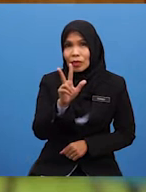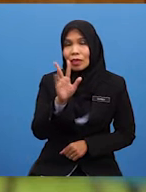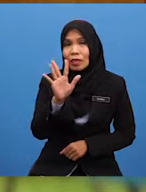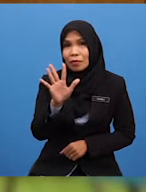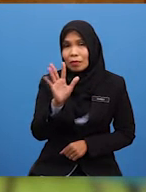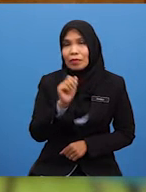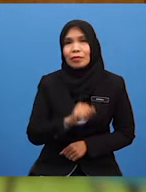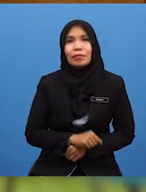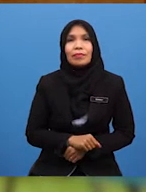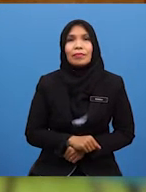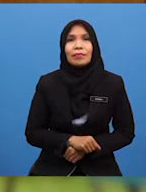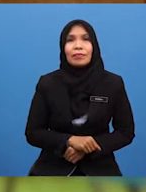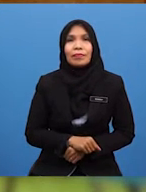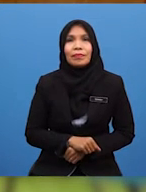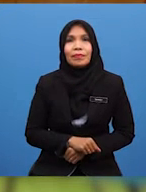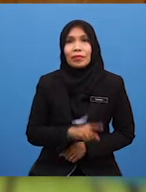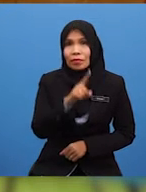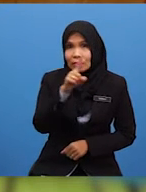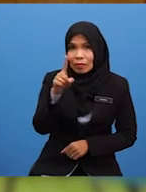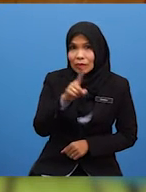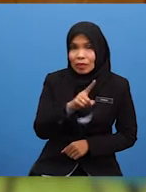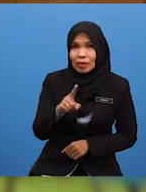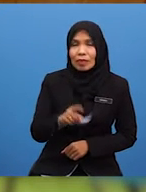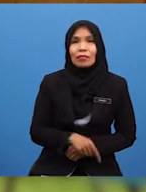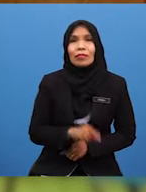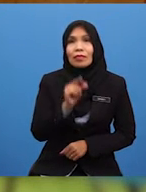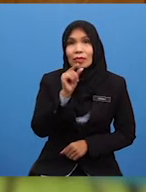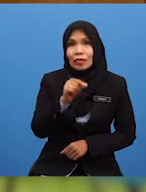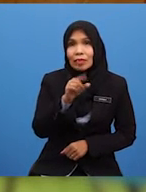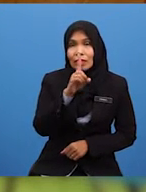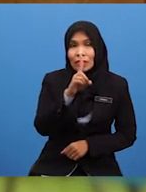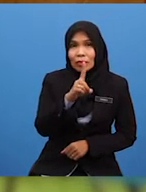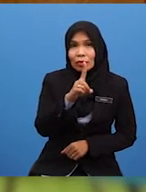1, 3, 5, maka Z